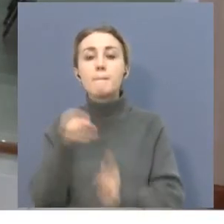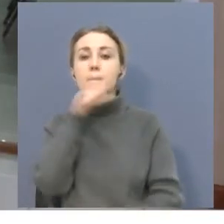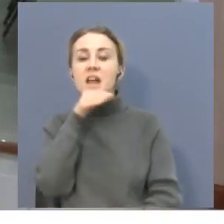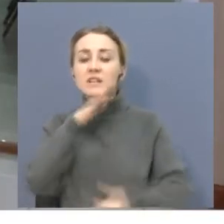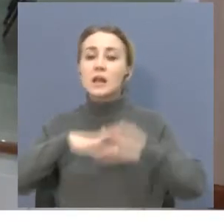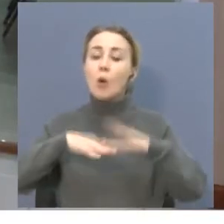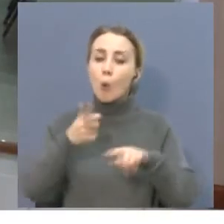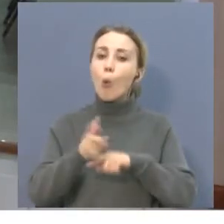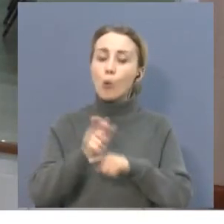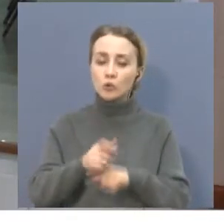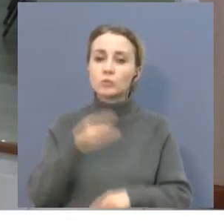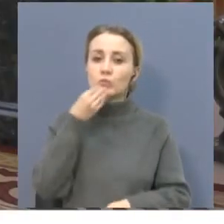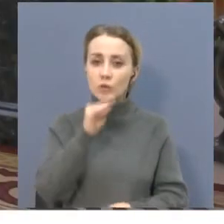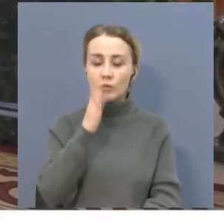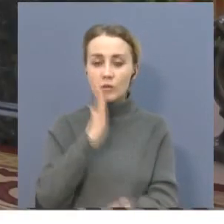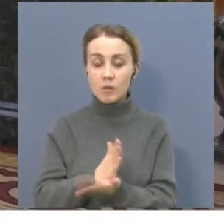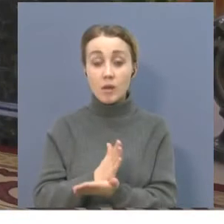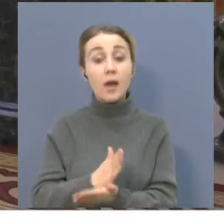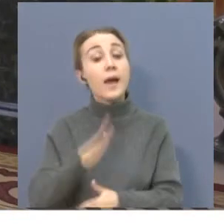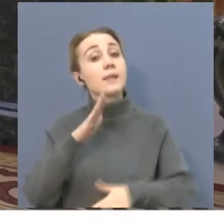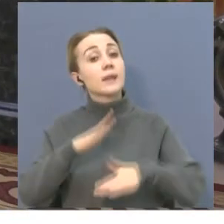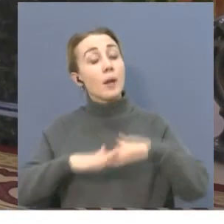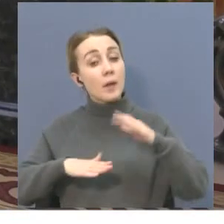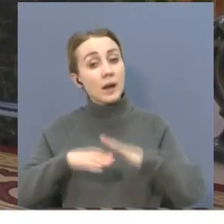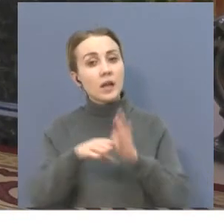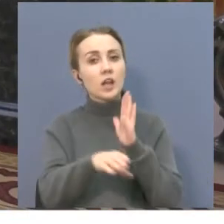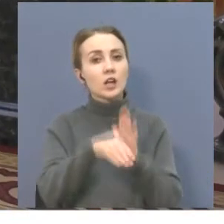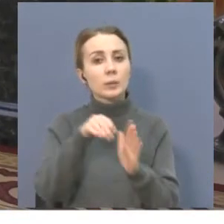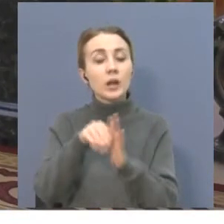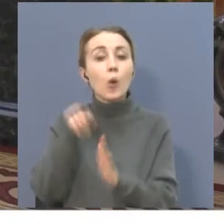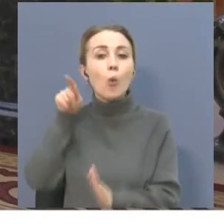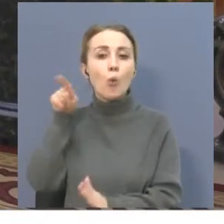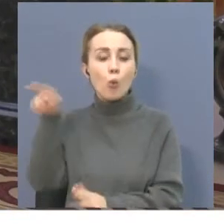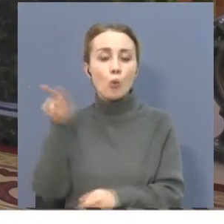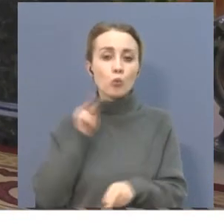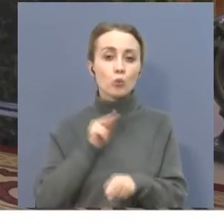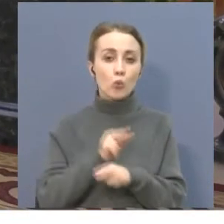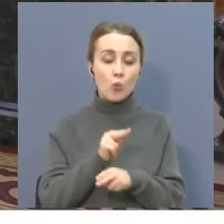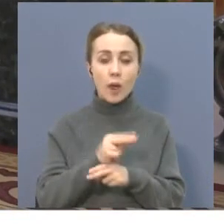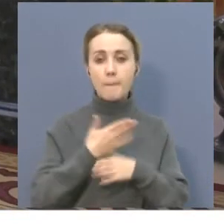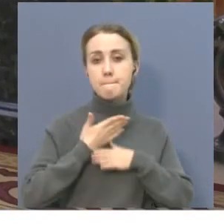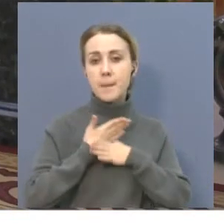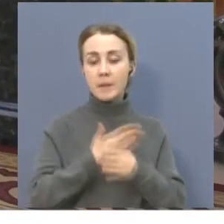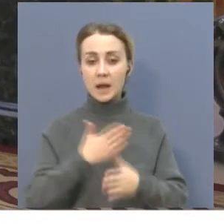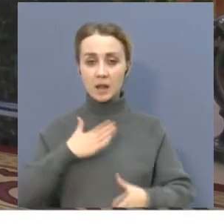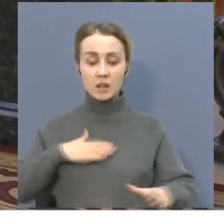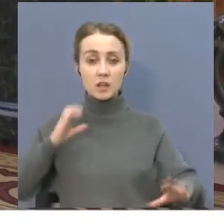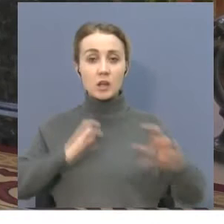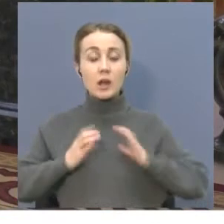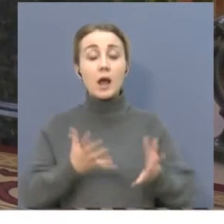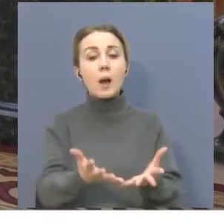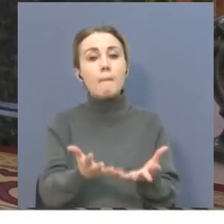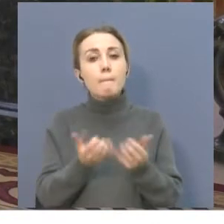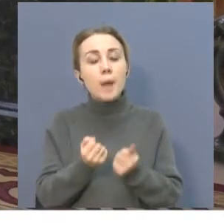практикада тәлімгер сайланады. Осы тәлімгер біздің студенттерімізге жаңағы осы колледжде алған теориялық